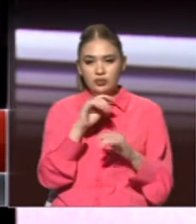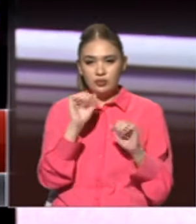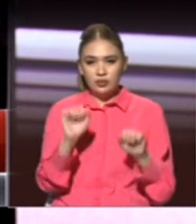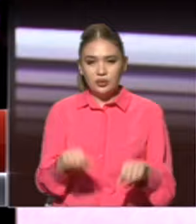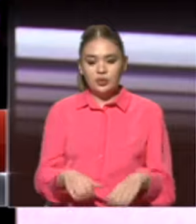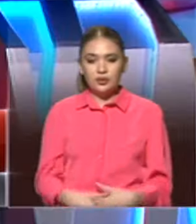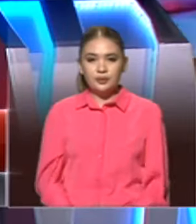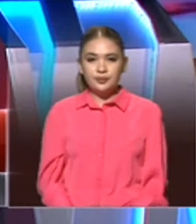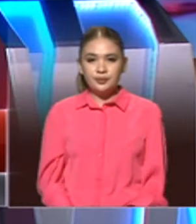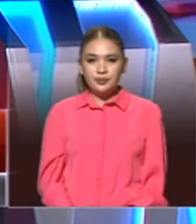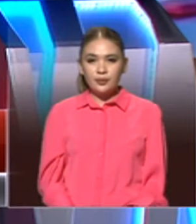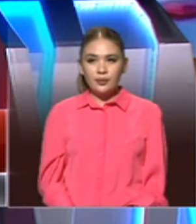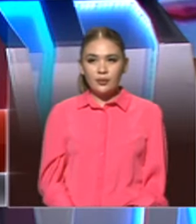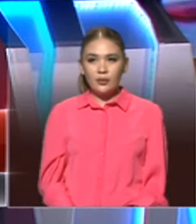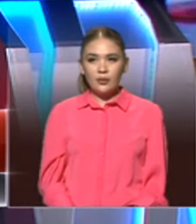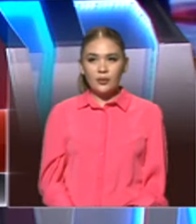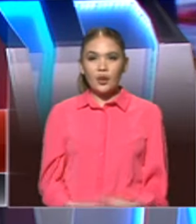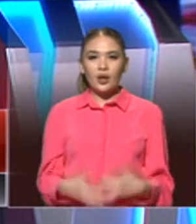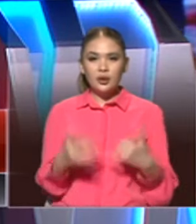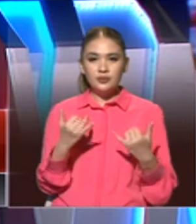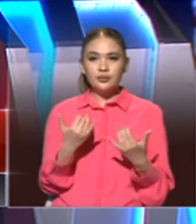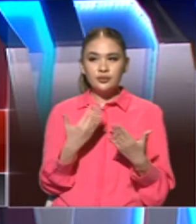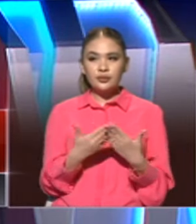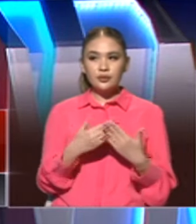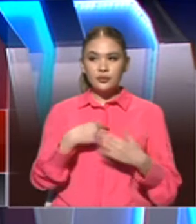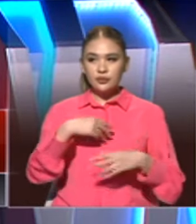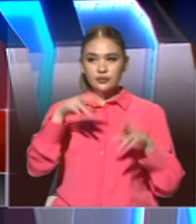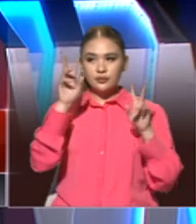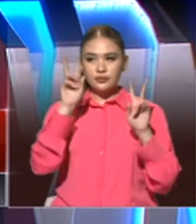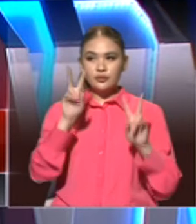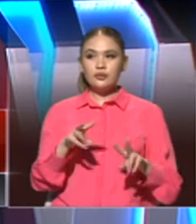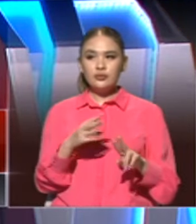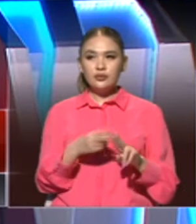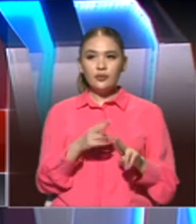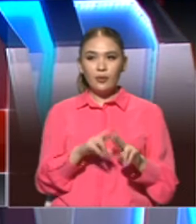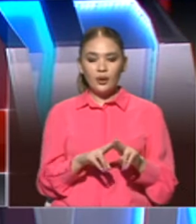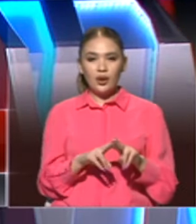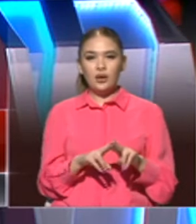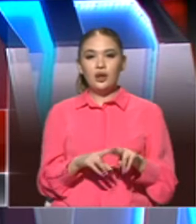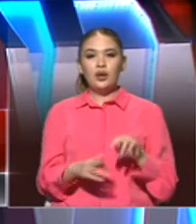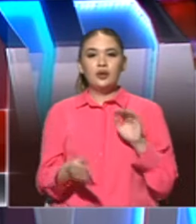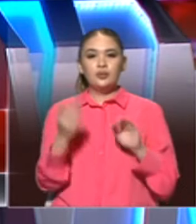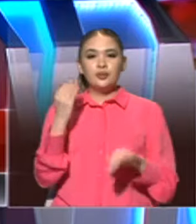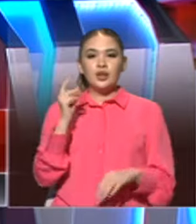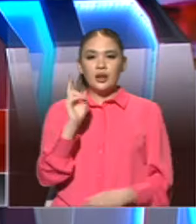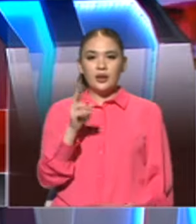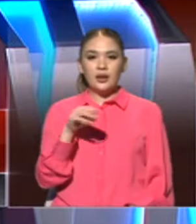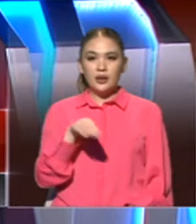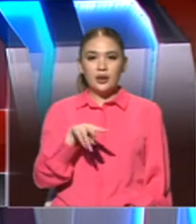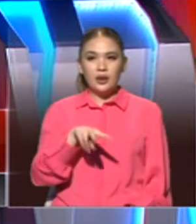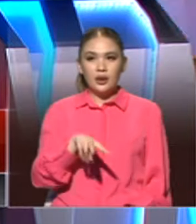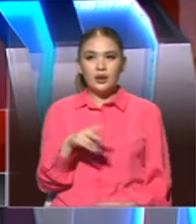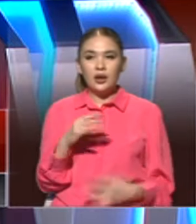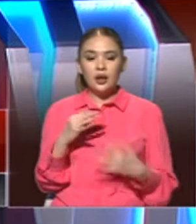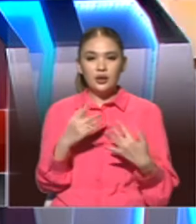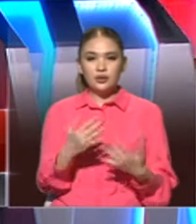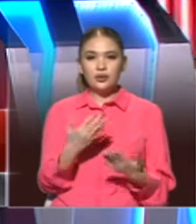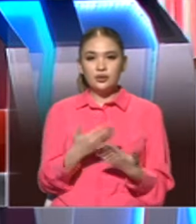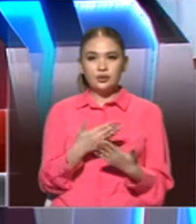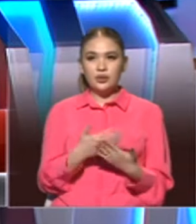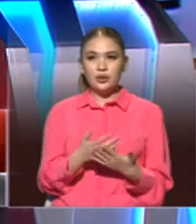тұр. Мысалы уақытында қазір білмеймін, қазір биыл білім инновациялық лицей. Бұрын КТЛ. Қаншама түлектермен өзім